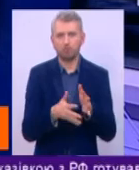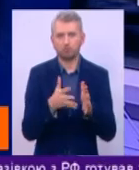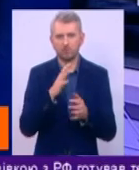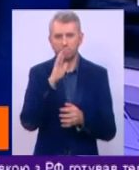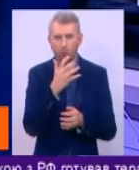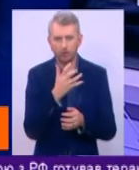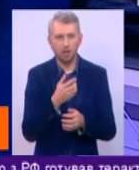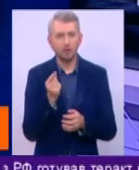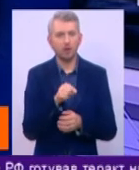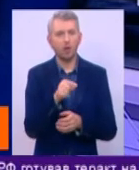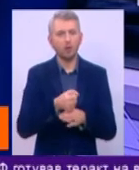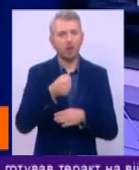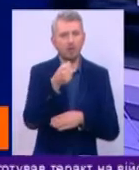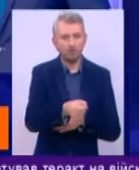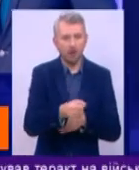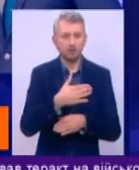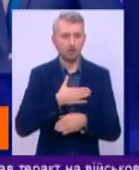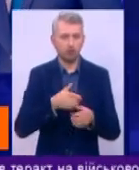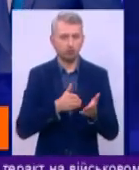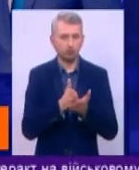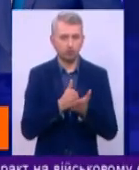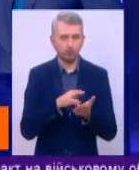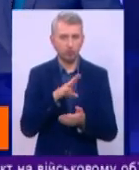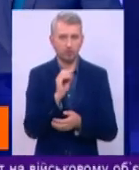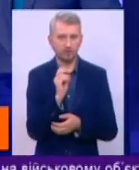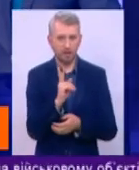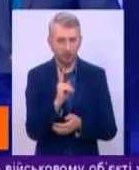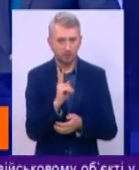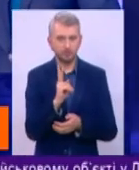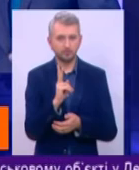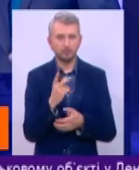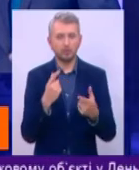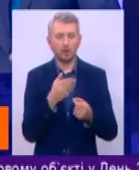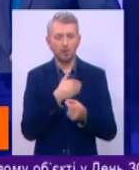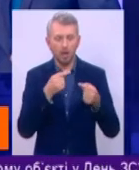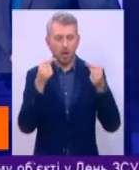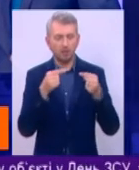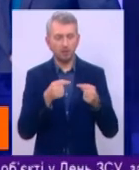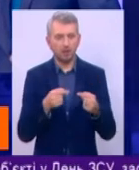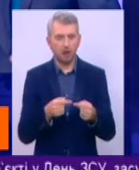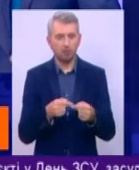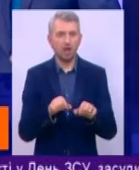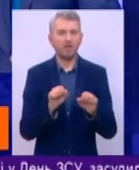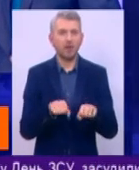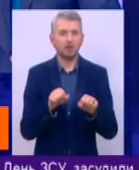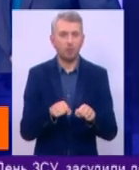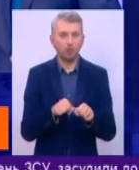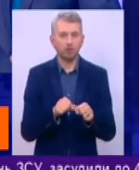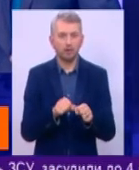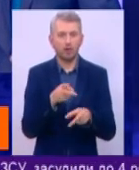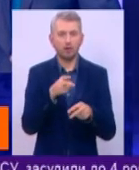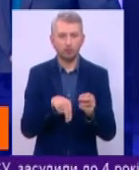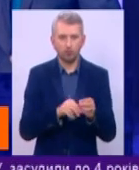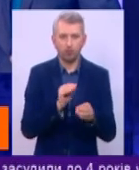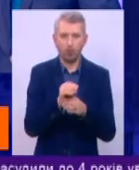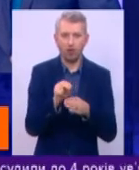серьезная, значит, тогда он направляется на нашу службу медико-социальной экспертизы, где мы определяем возможность долечивания. Для